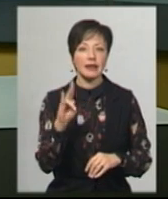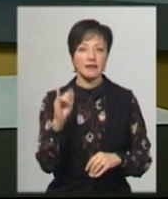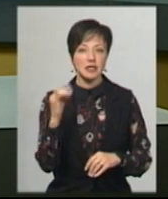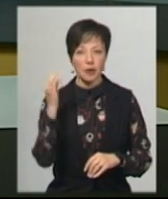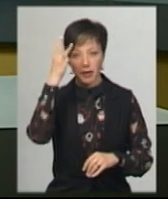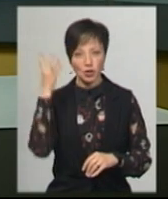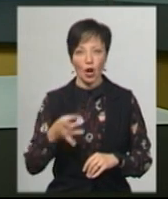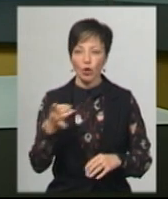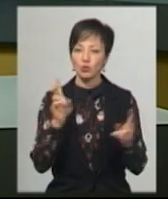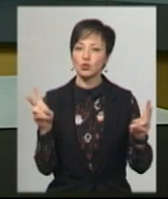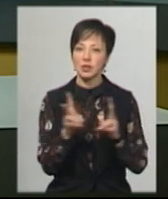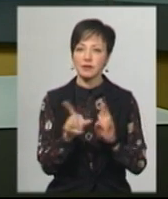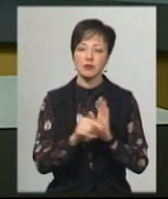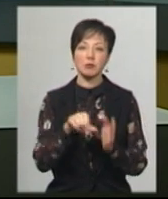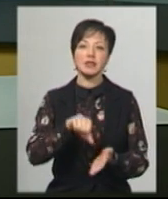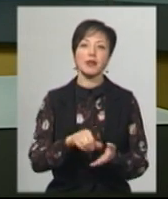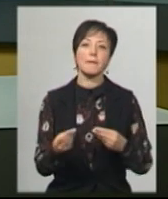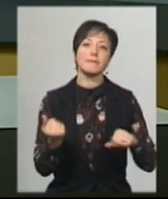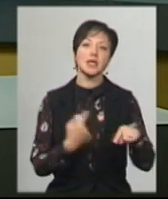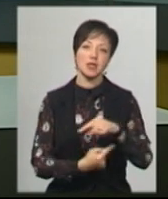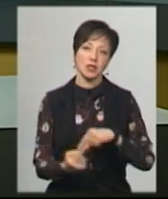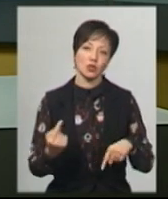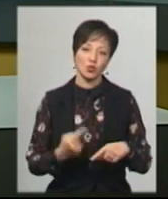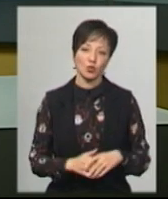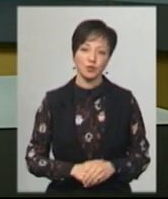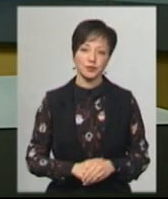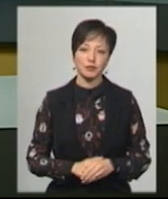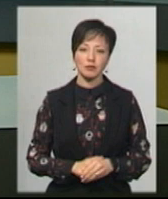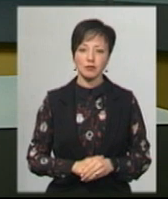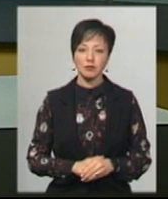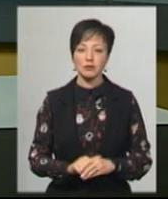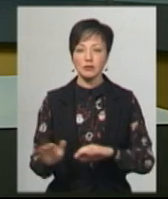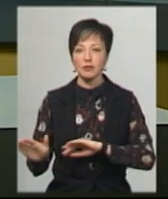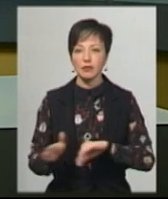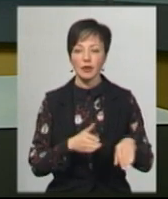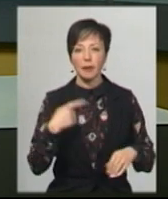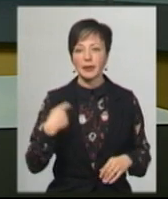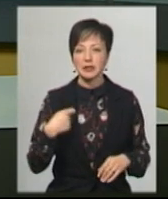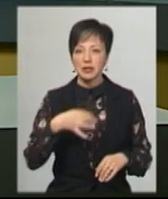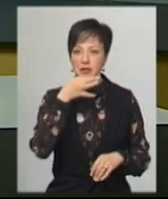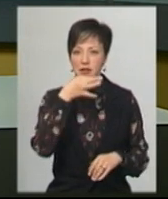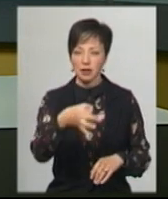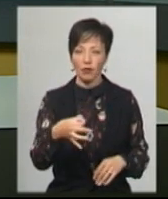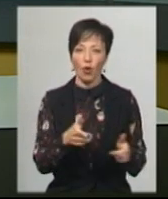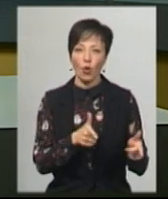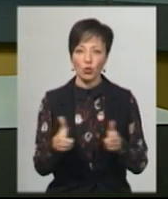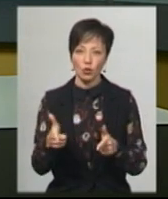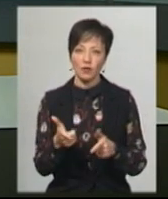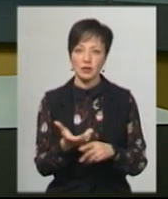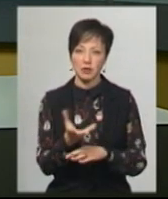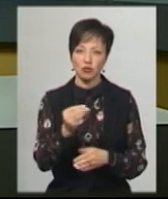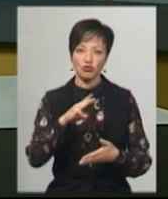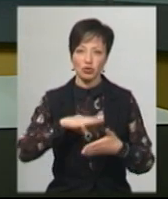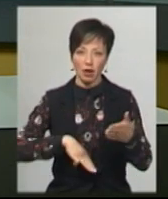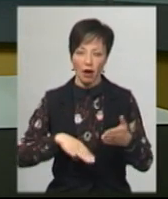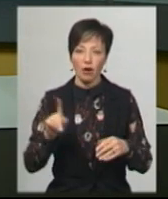району та зустрівся з представниками бізнесу регіону. Володимир Зеленський сказав, що готовий заплатити штраф за